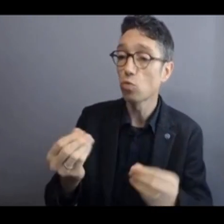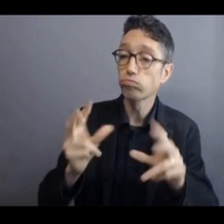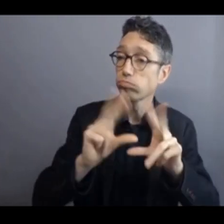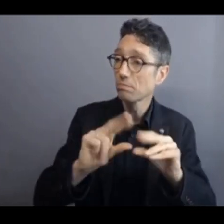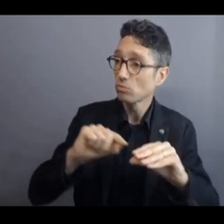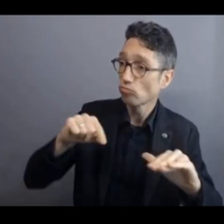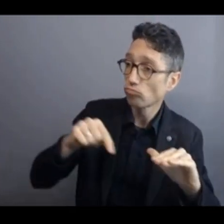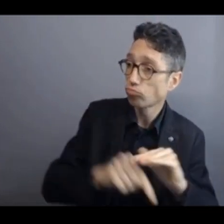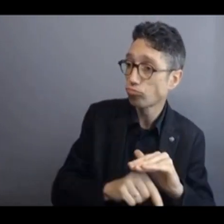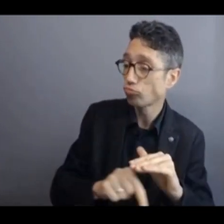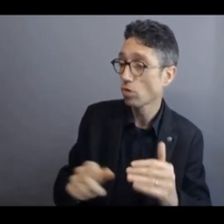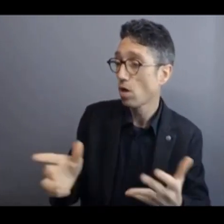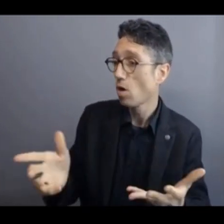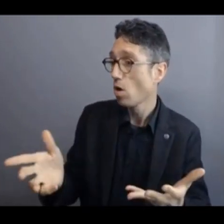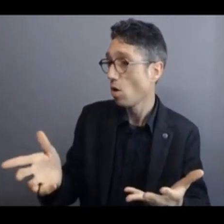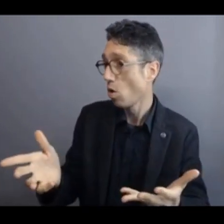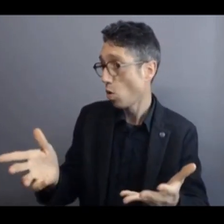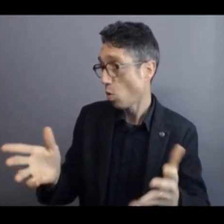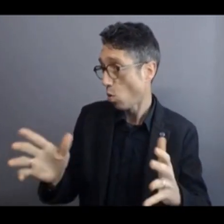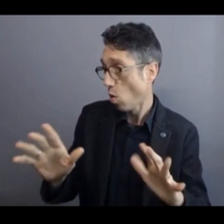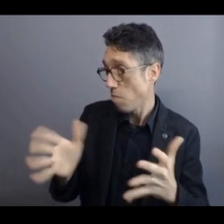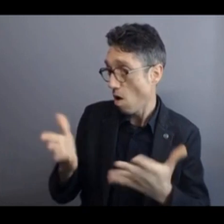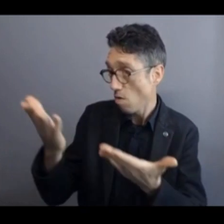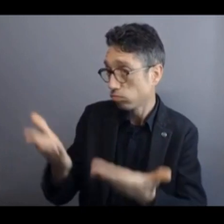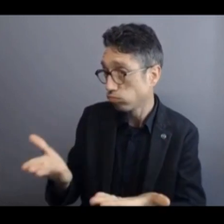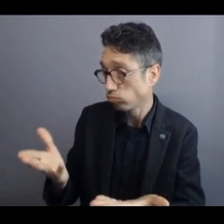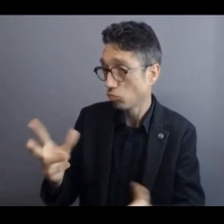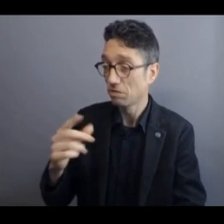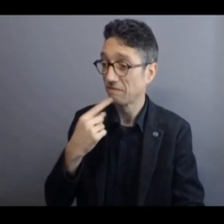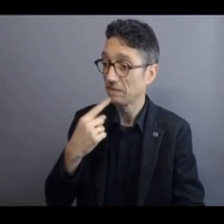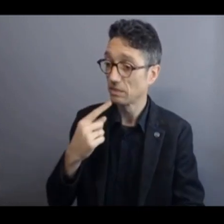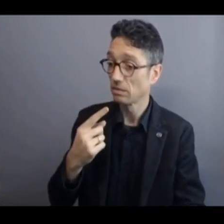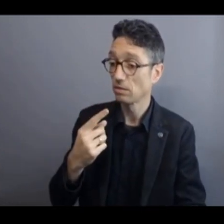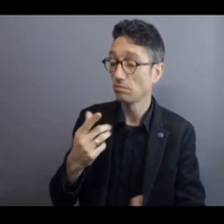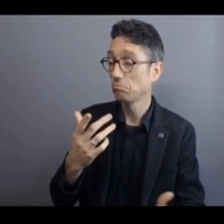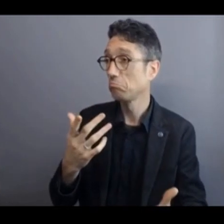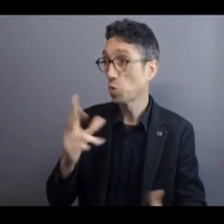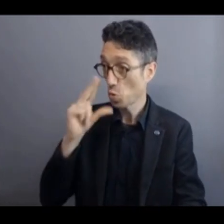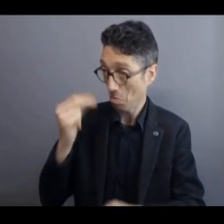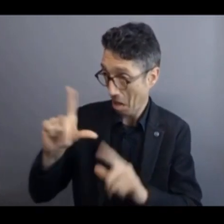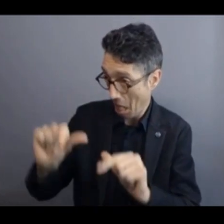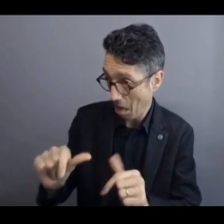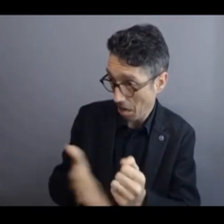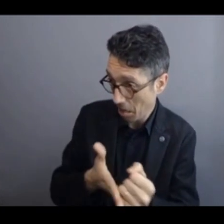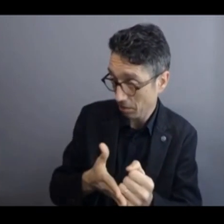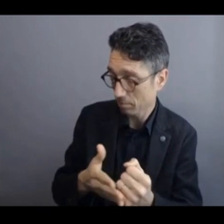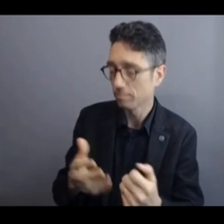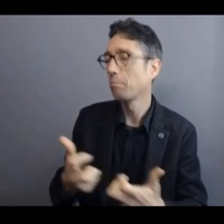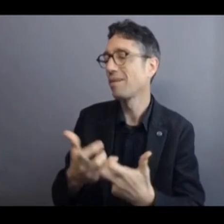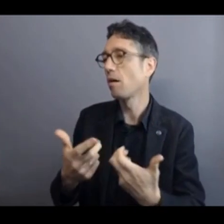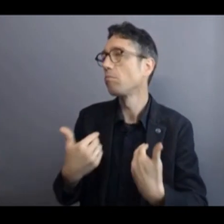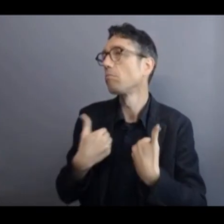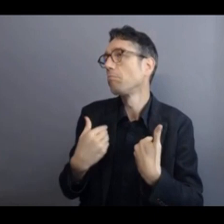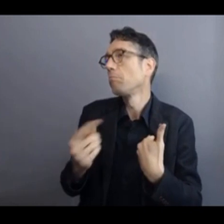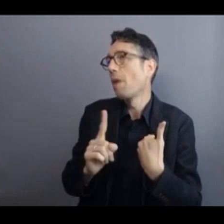voilà, ma question derrière, c'est est-ce qu'il y a aussi de l'humain ? Si on souhaite réserver, alors je ne parle pas que de moi, mais si on souhaite réserver qu'on est un peu craintive